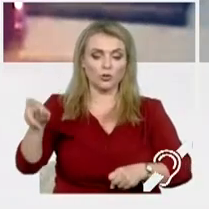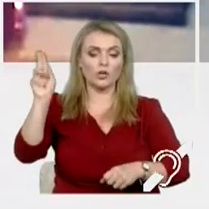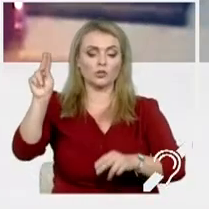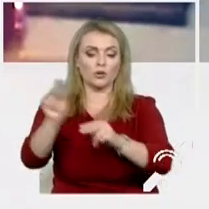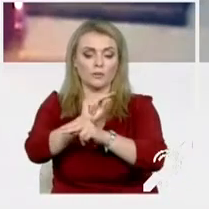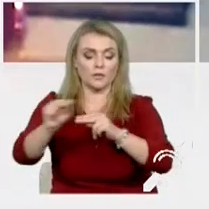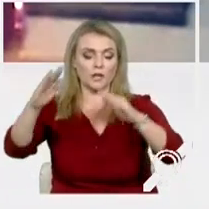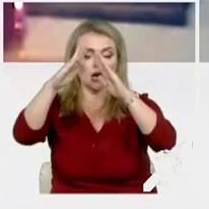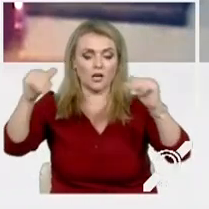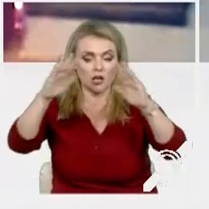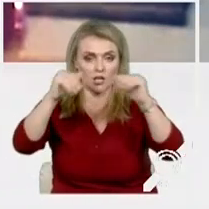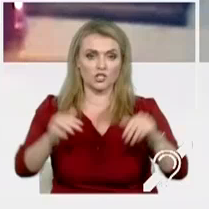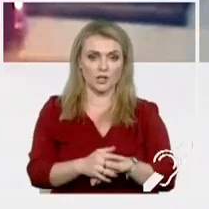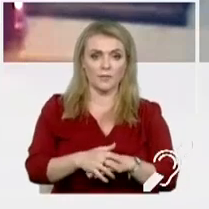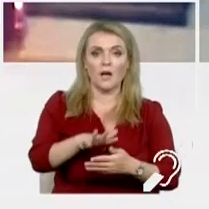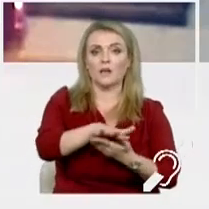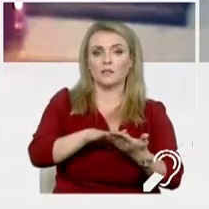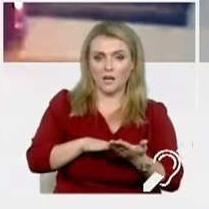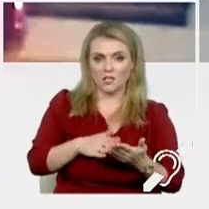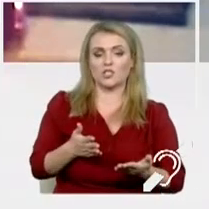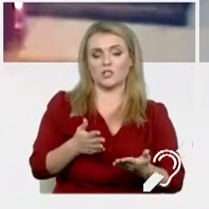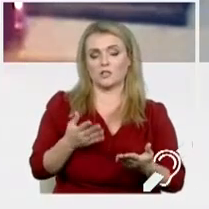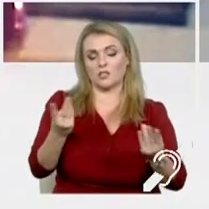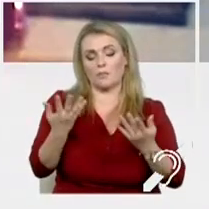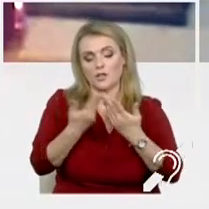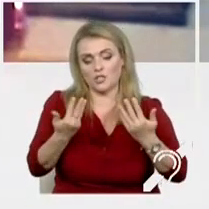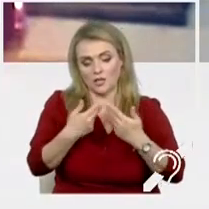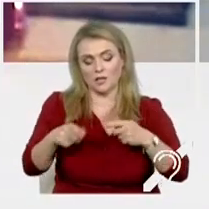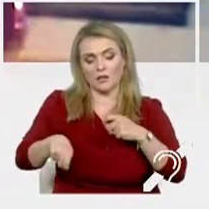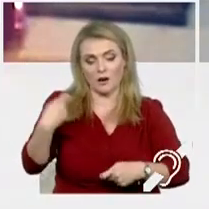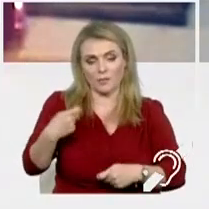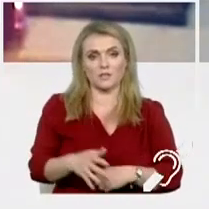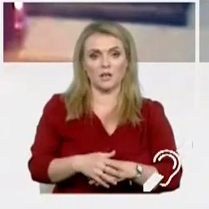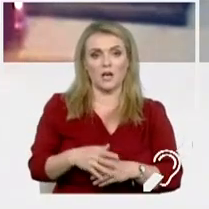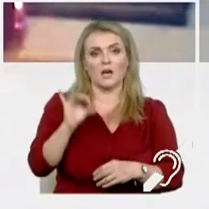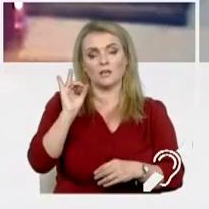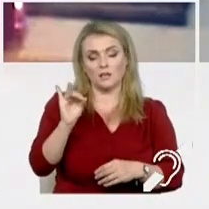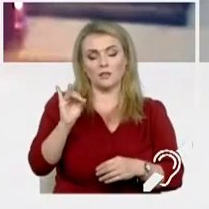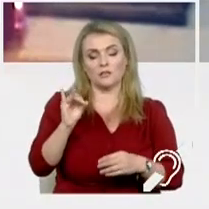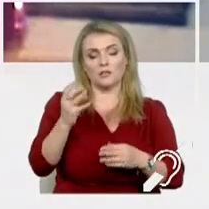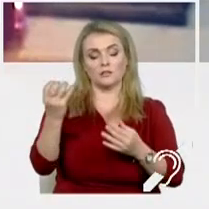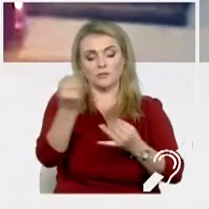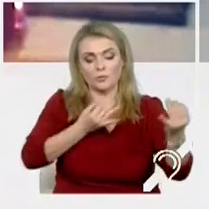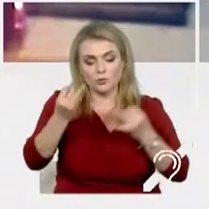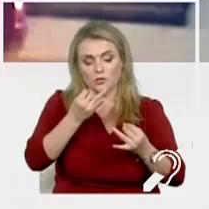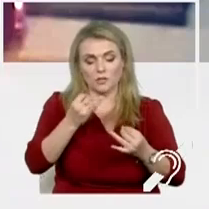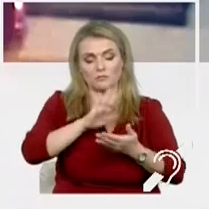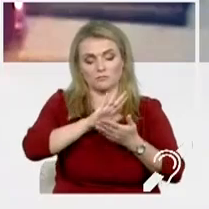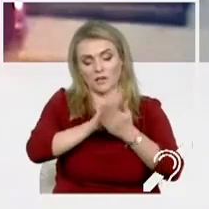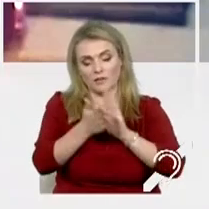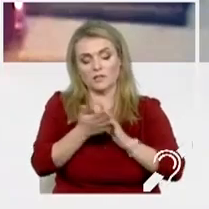pentru situații excepționale Chișinău urmează să analizeze pagubele, iar mâine va decide ajutorul ce va fi oferit familiilor